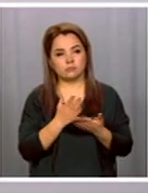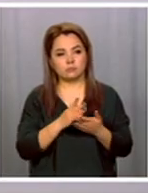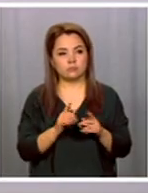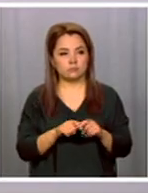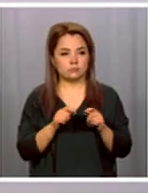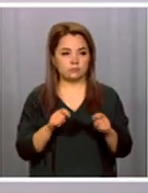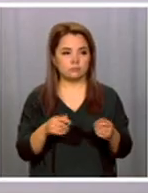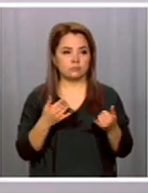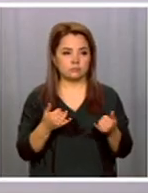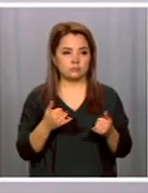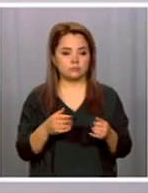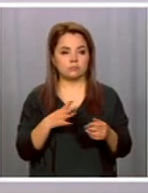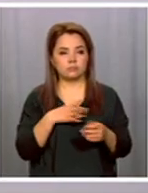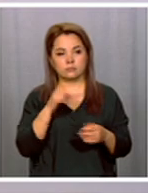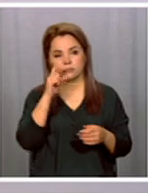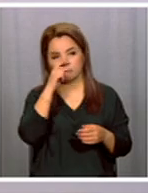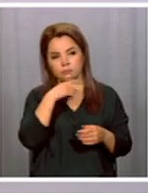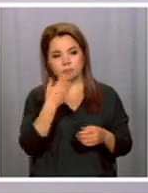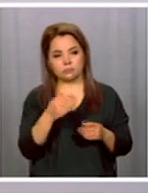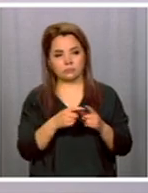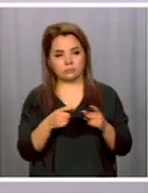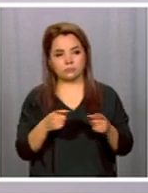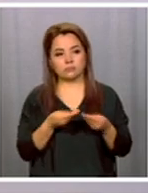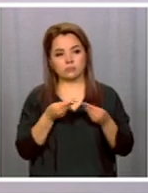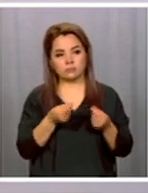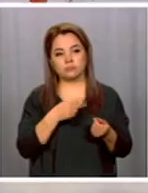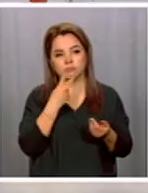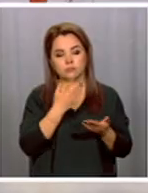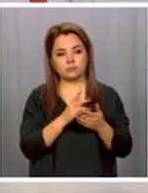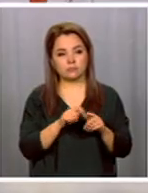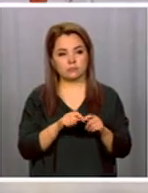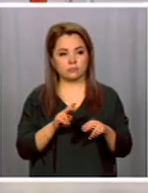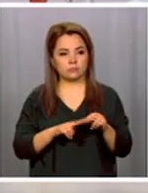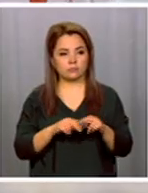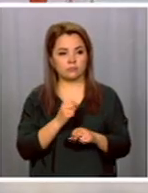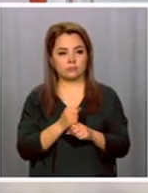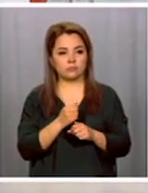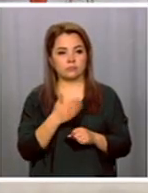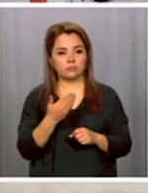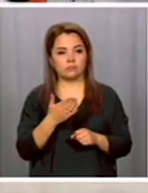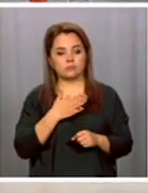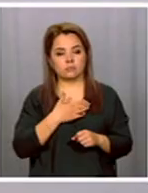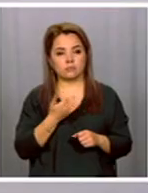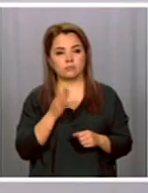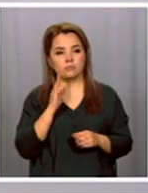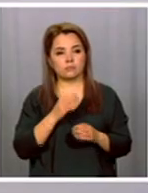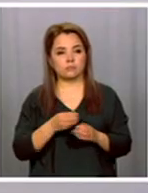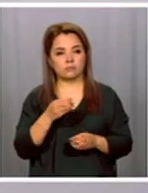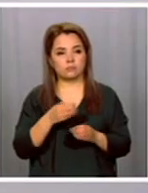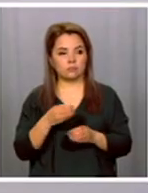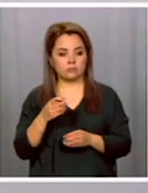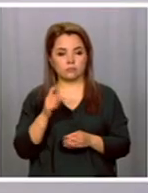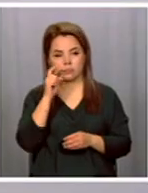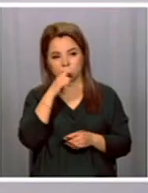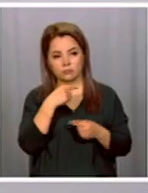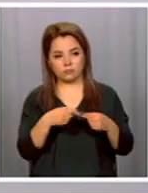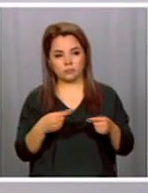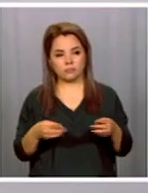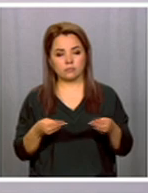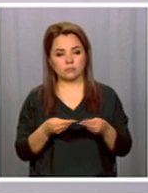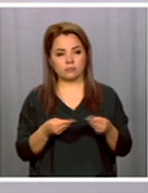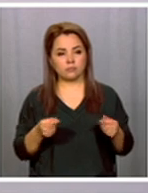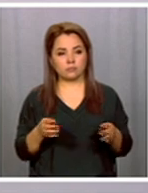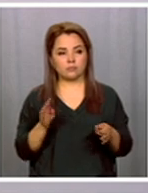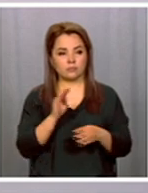Алдымен қышқылдардың индикаторларға әсерін қарап көрейік. Ол үшін бізде мына сынауықтарда қышқылдардың ерітінділері